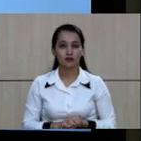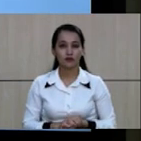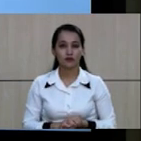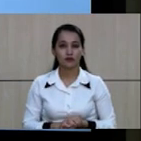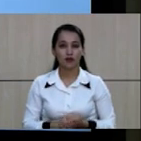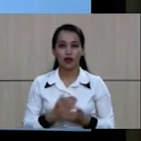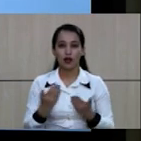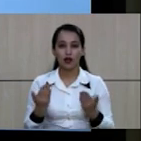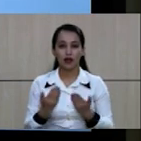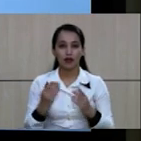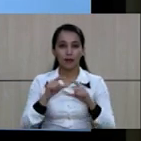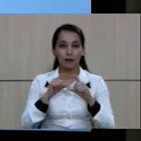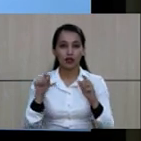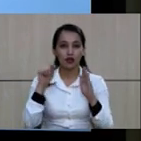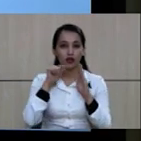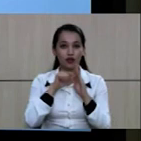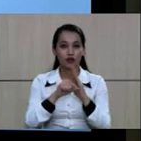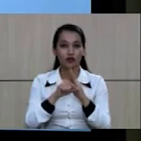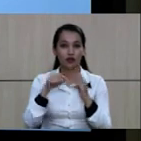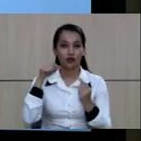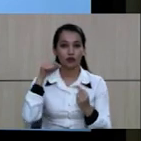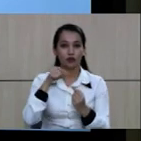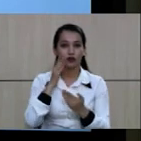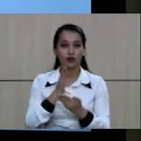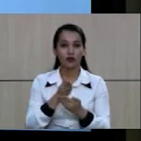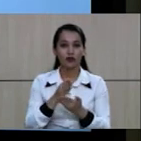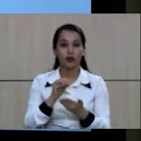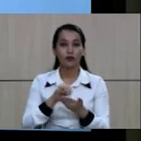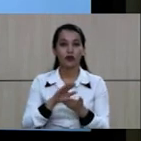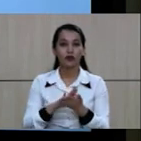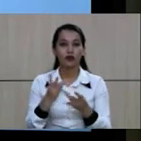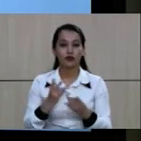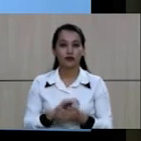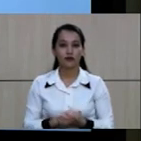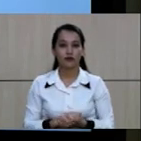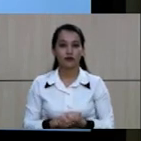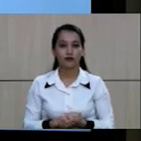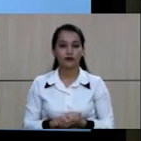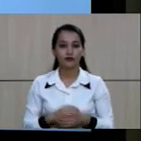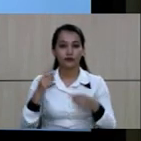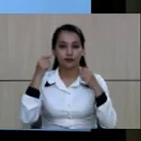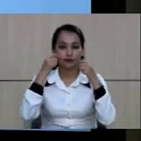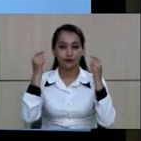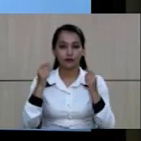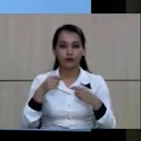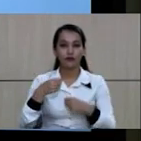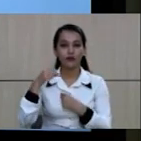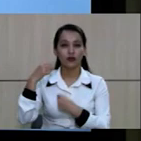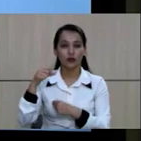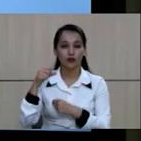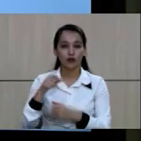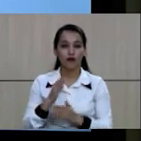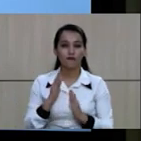masallardan qaysi biriga to'g'ri kelishini belgilab oling. Demak, maymud va najjorda inson faqat o'zi biladigan ish